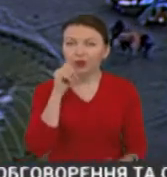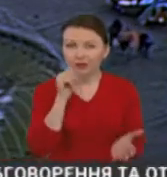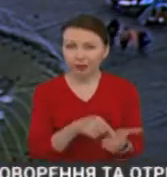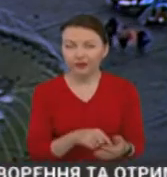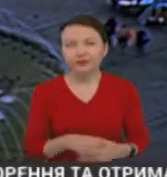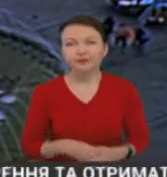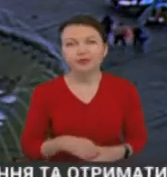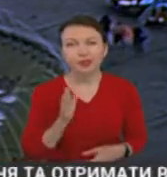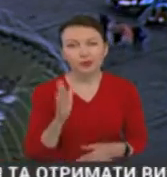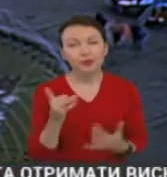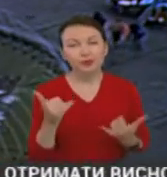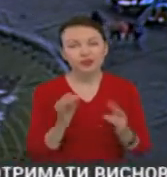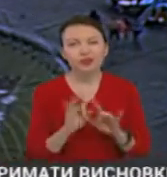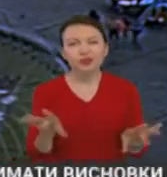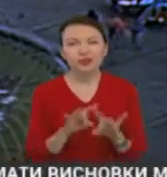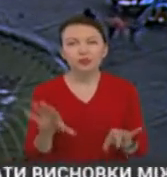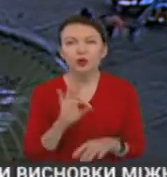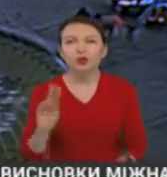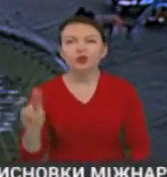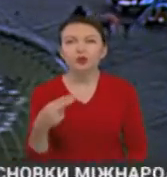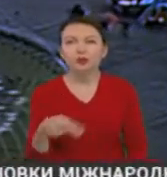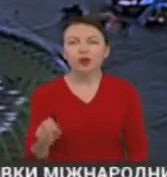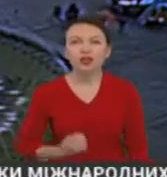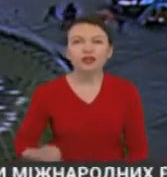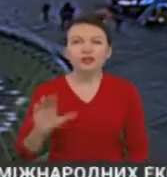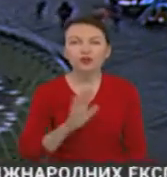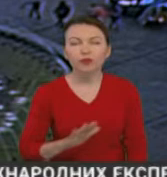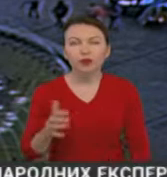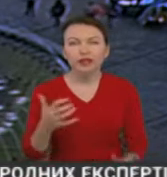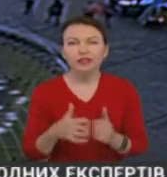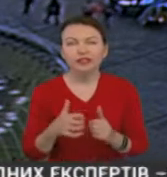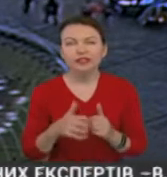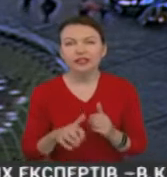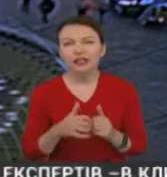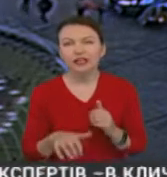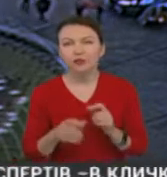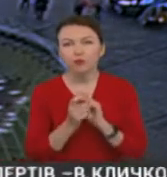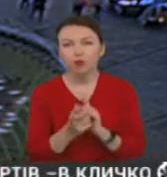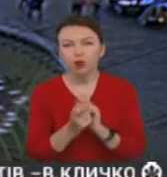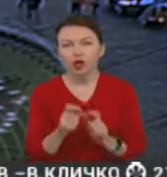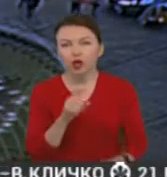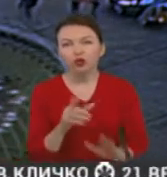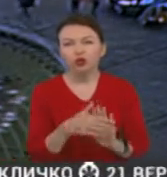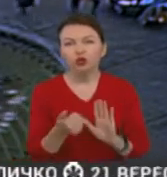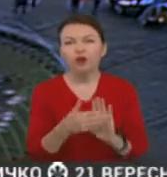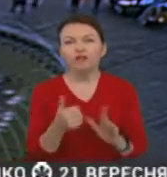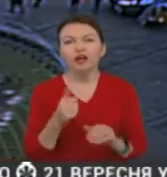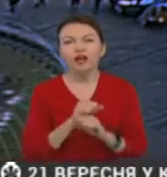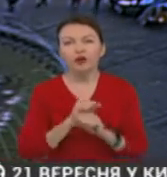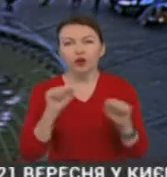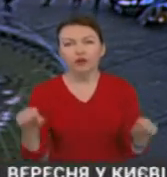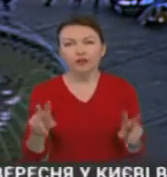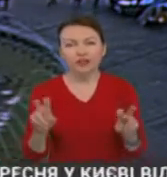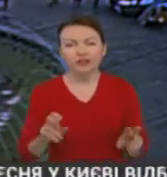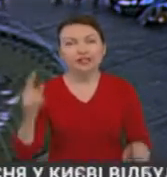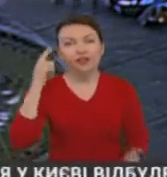потрапили. Тож будемо сьогодні вам розповідати про чемпіонат Європи середньовічного бою ЗОВ ГРУ. Він відомий абсолютно в